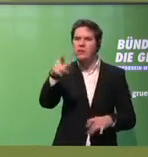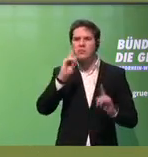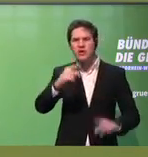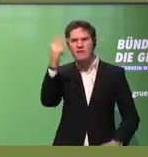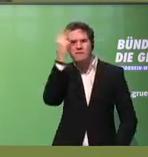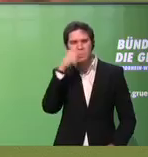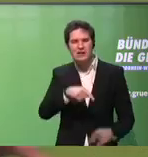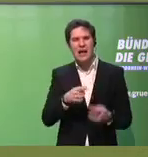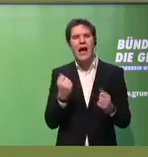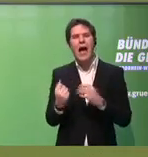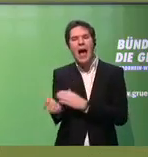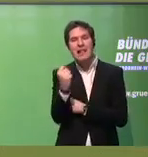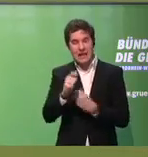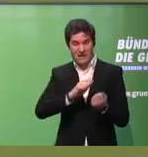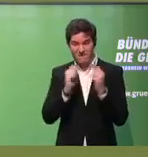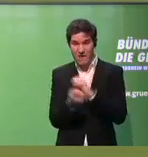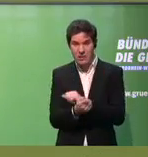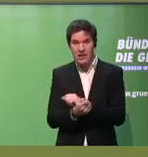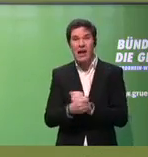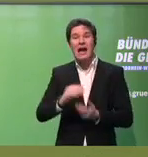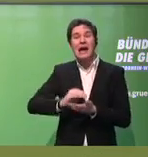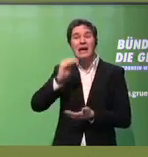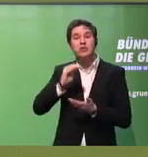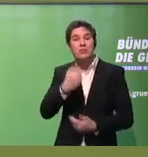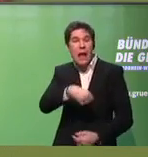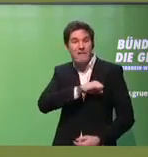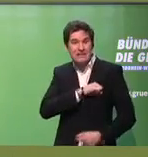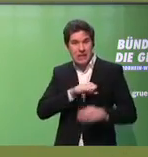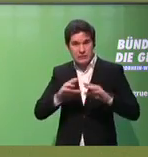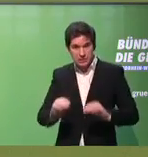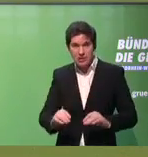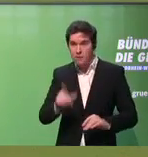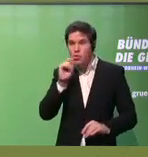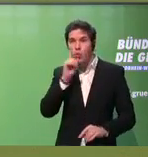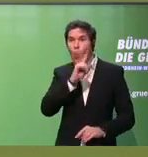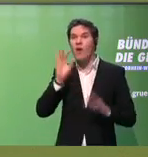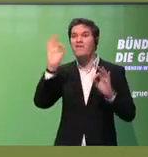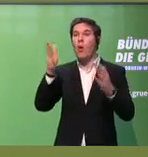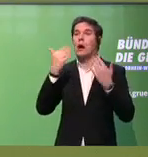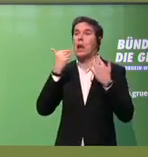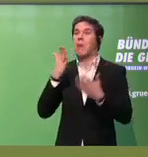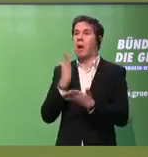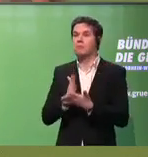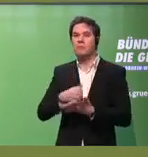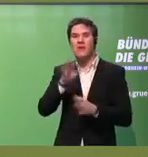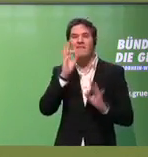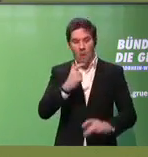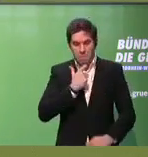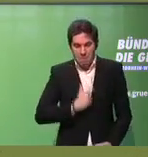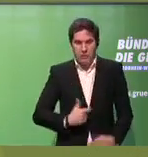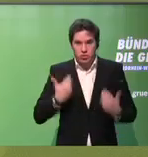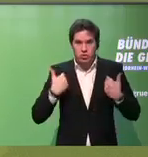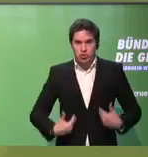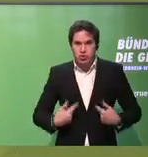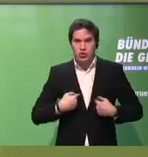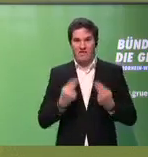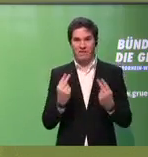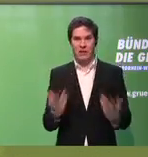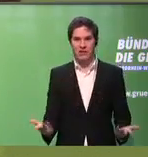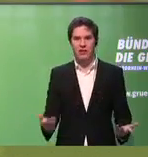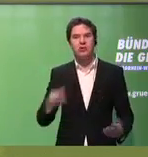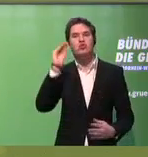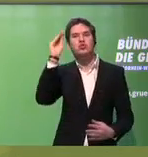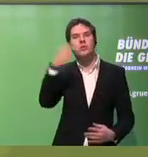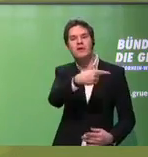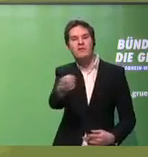nicht nur dem Klima dient, sondern warum das Menschen und ihren Zukunftsängsten auch